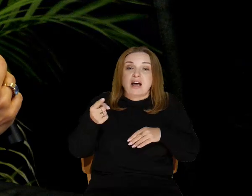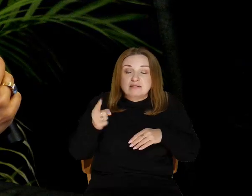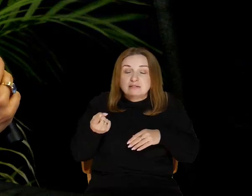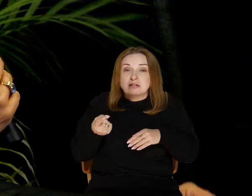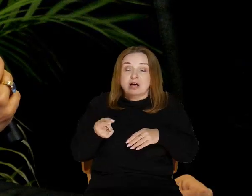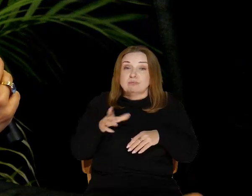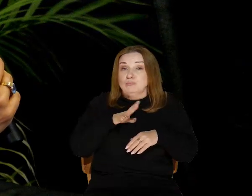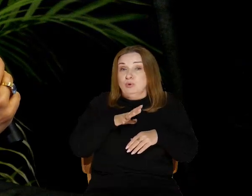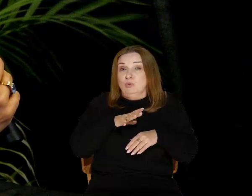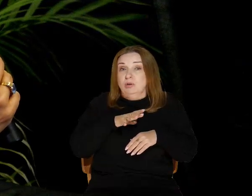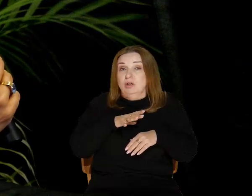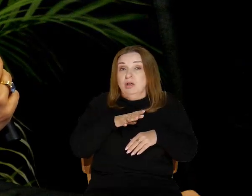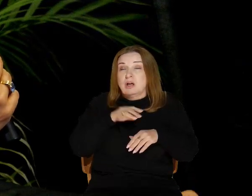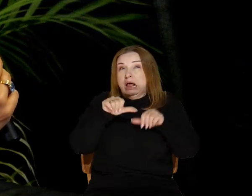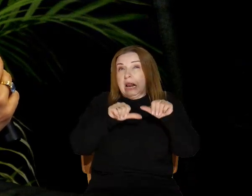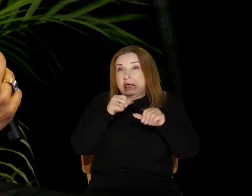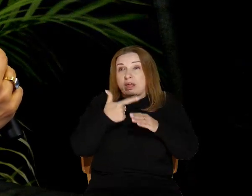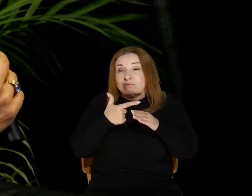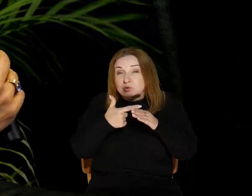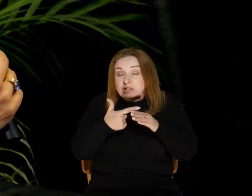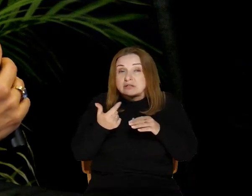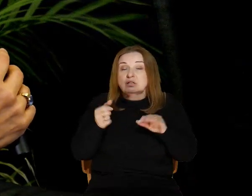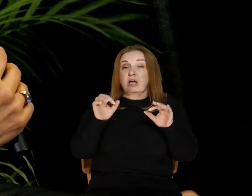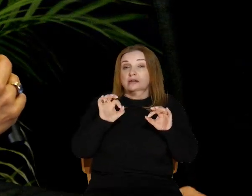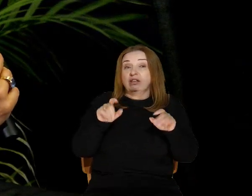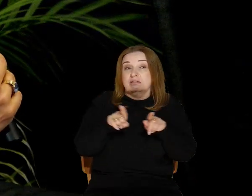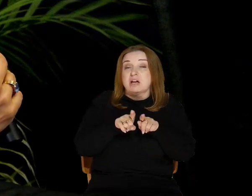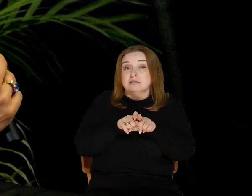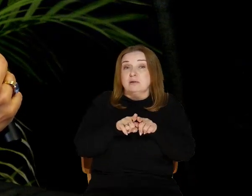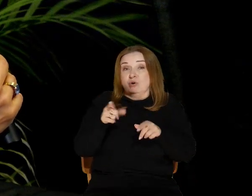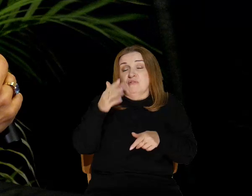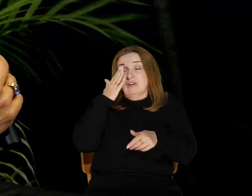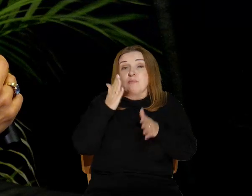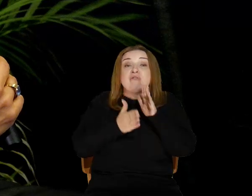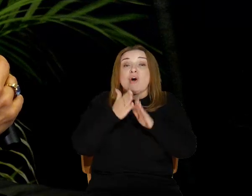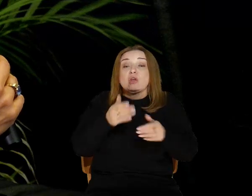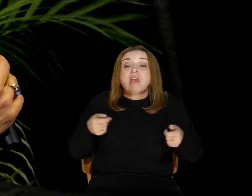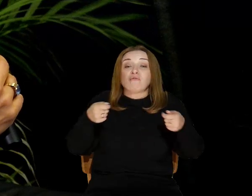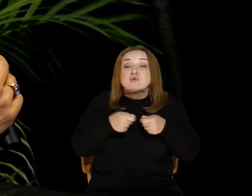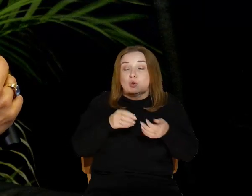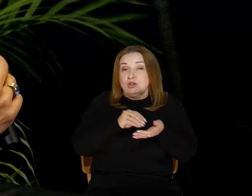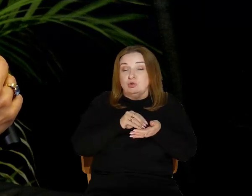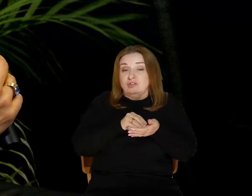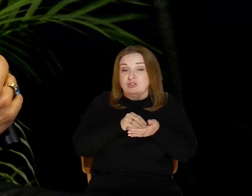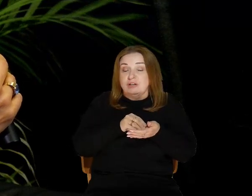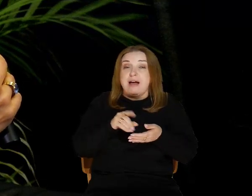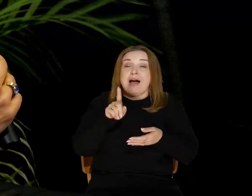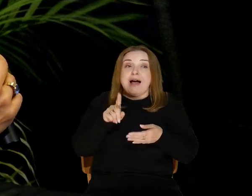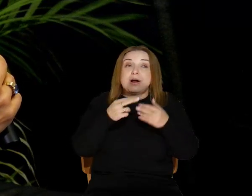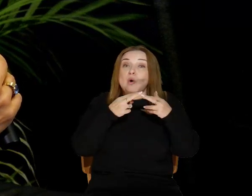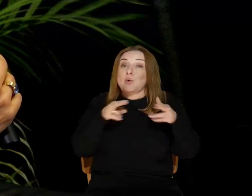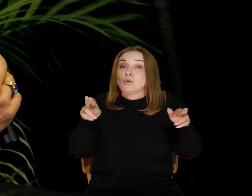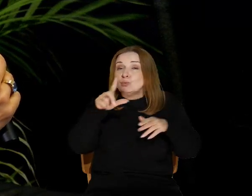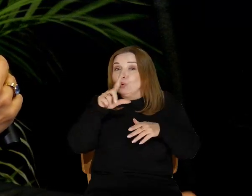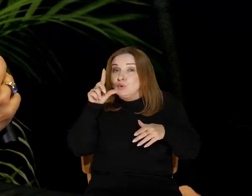ale to już w latach 20. Tak, no, wojna jest wspólnym doświadczeniem, tylko że no, znowu różni